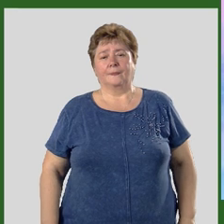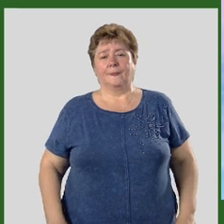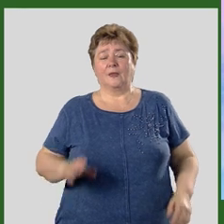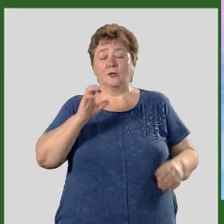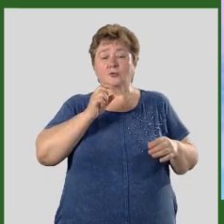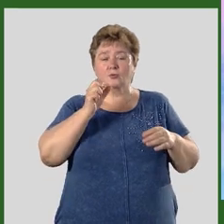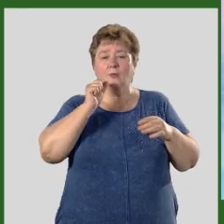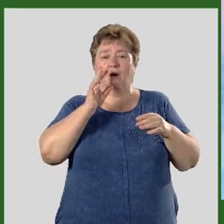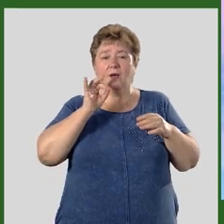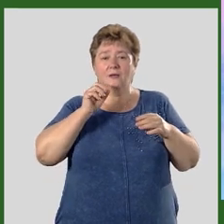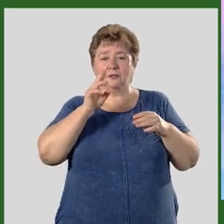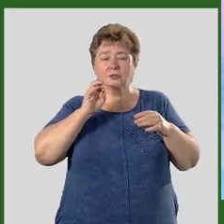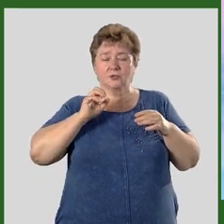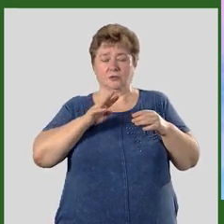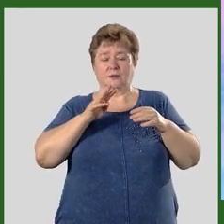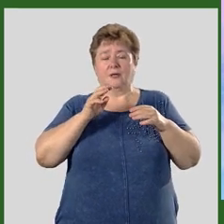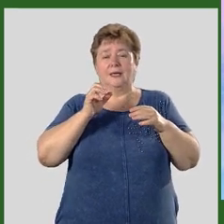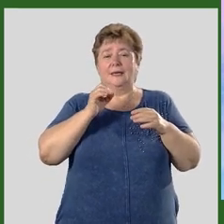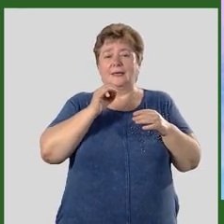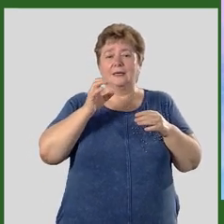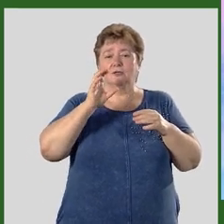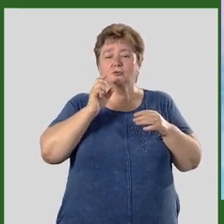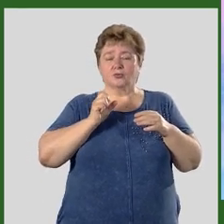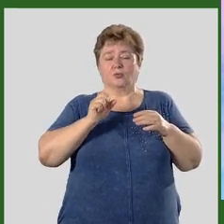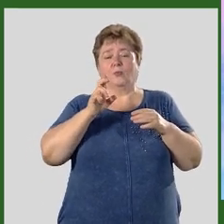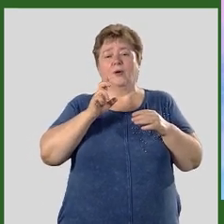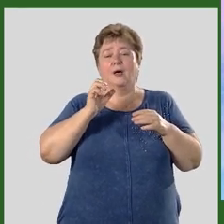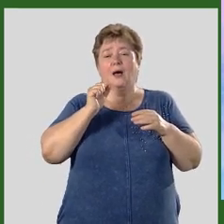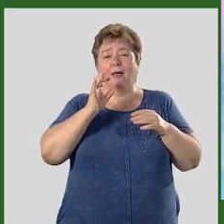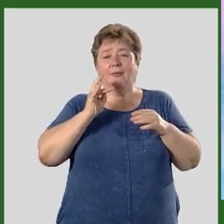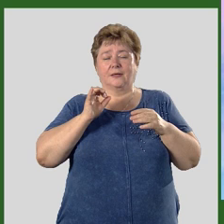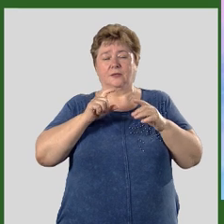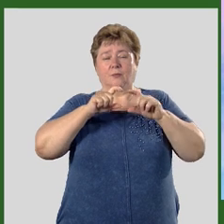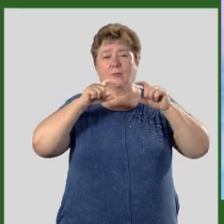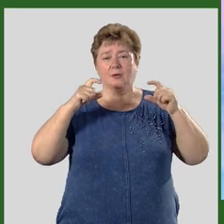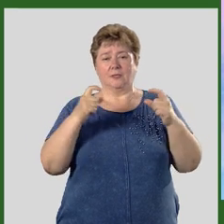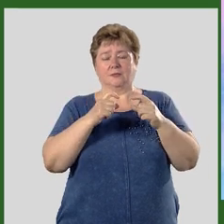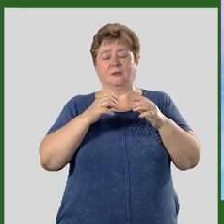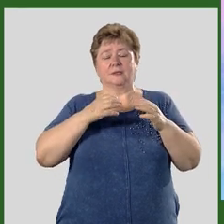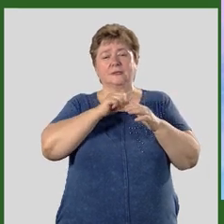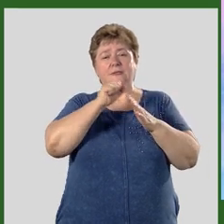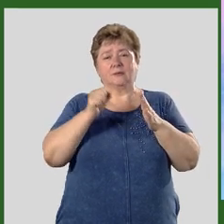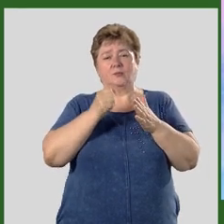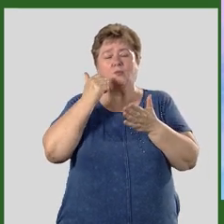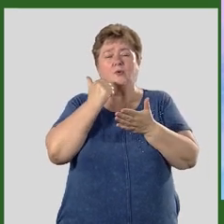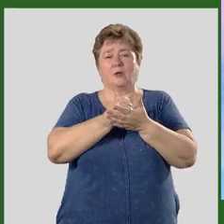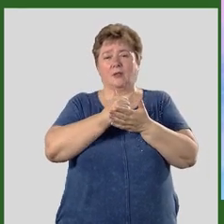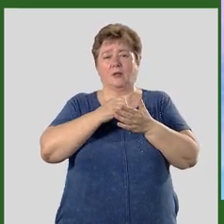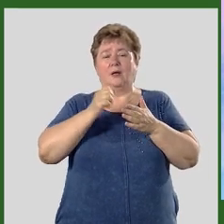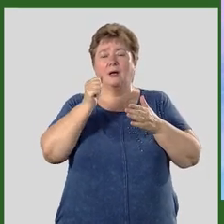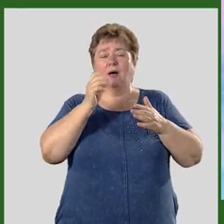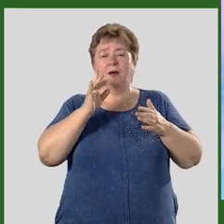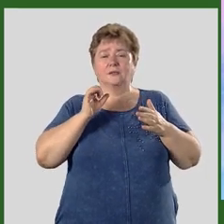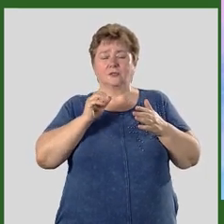В субарктическом и субантарктическом поясах зимой господствует